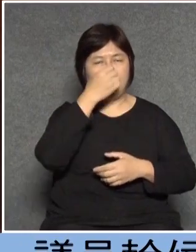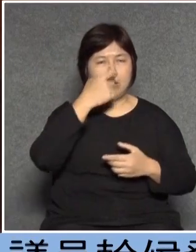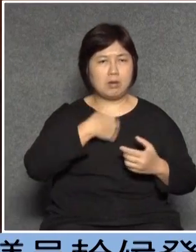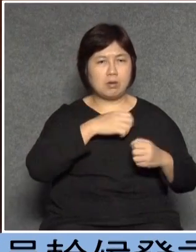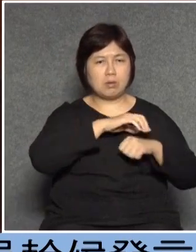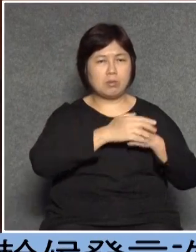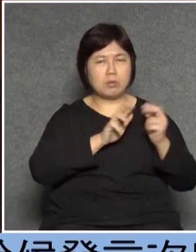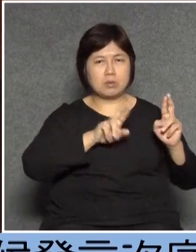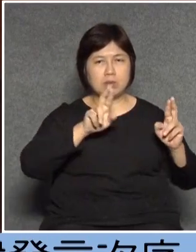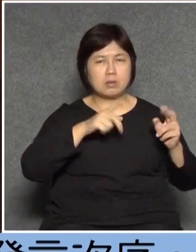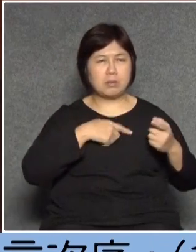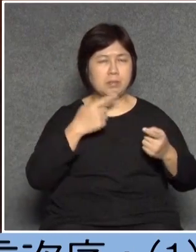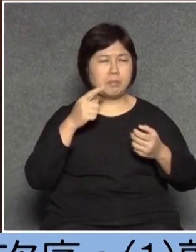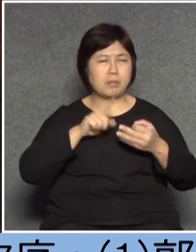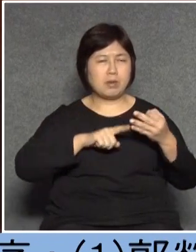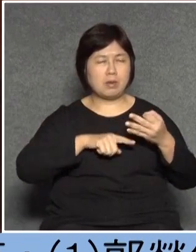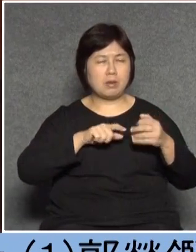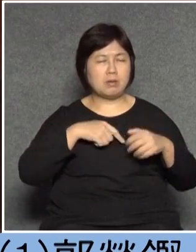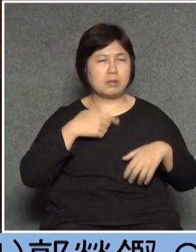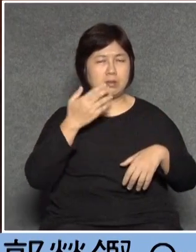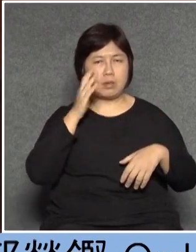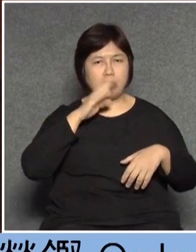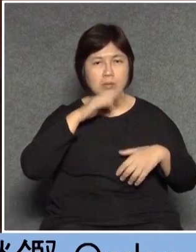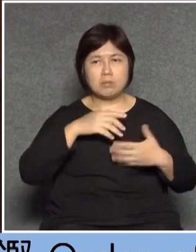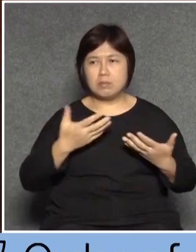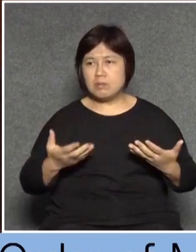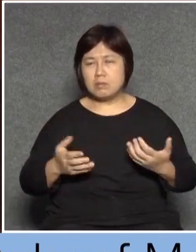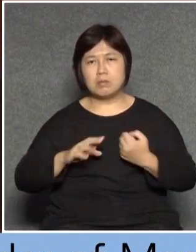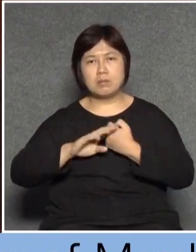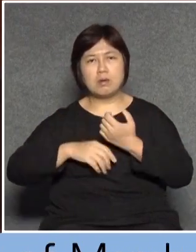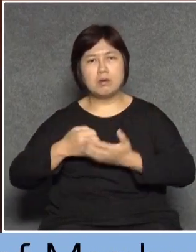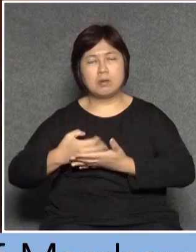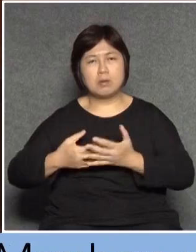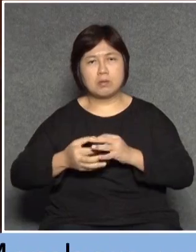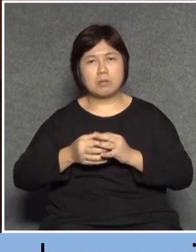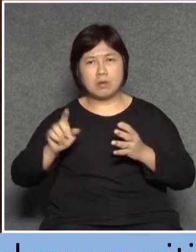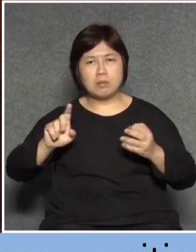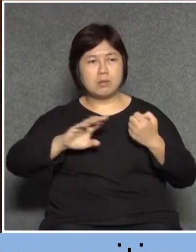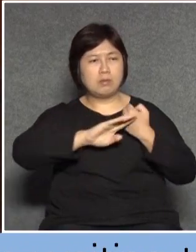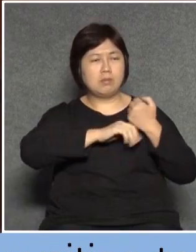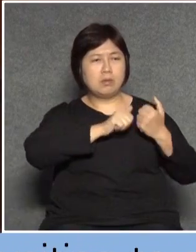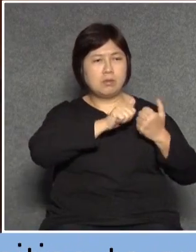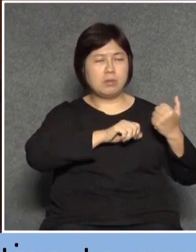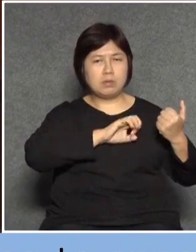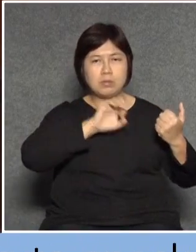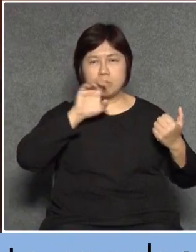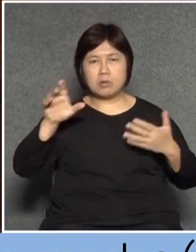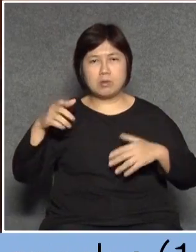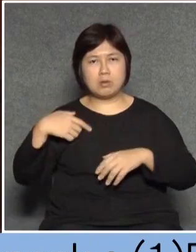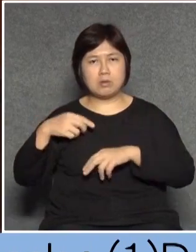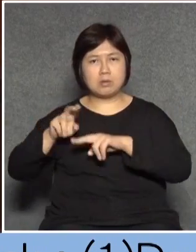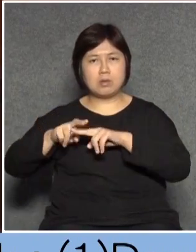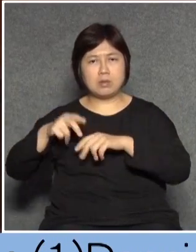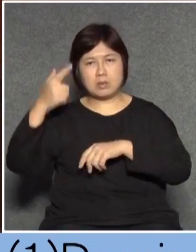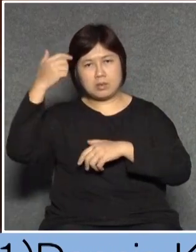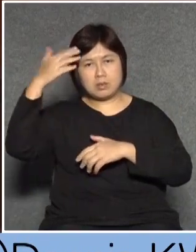大都會嘅聲譽。嗱，呢個同而家呢條條例有咩關咧？主席，我喺法案委員會已經講咗，中國對知識產權嘅保障